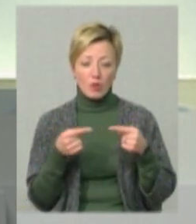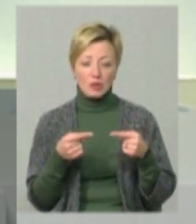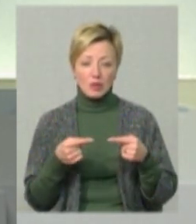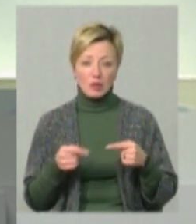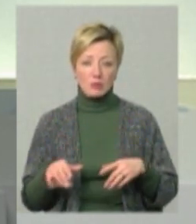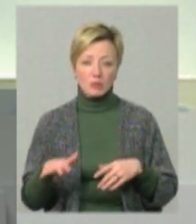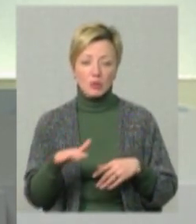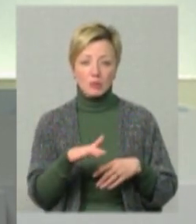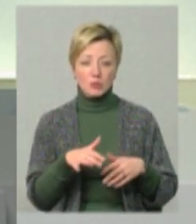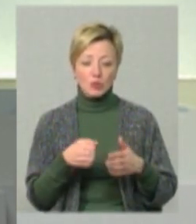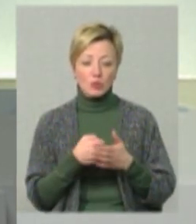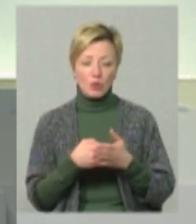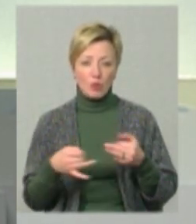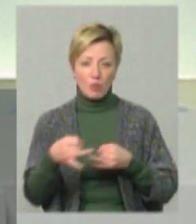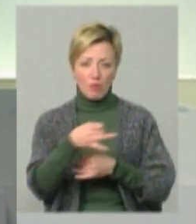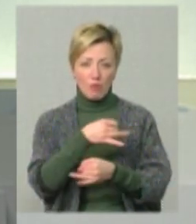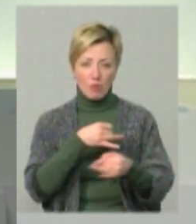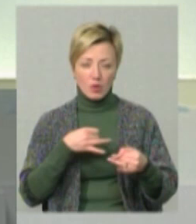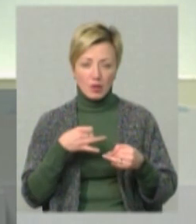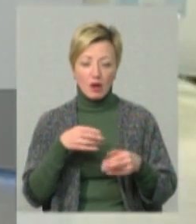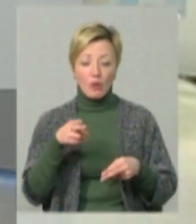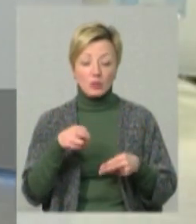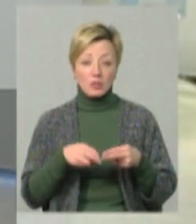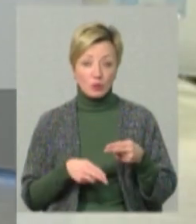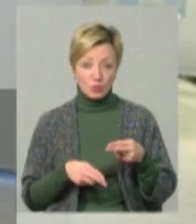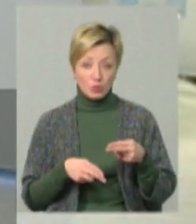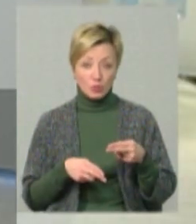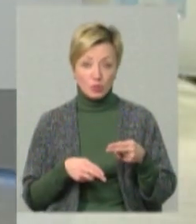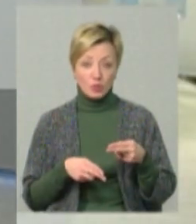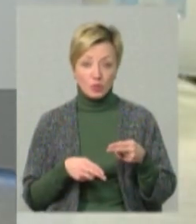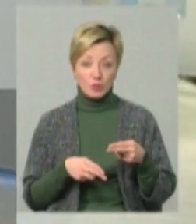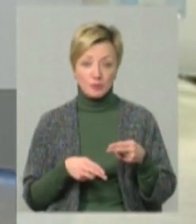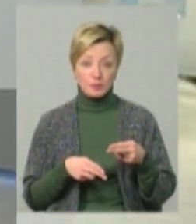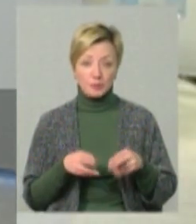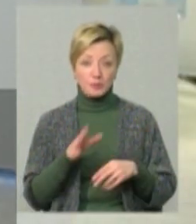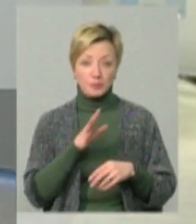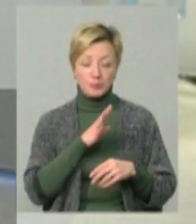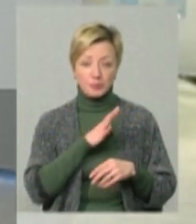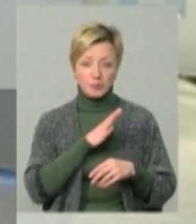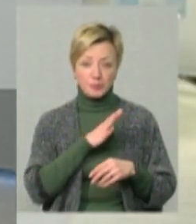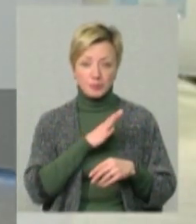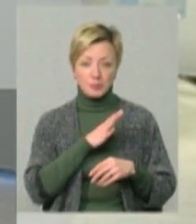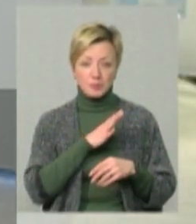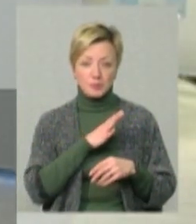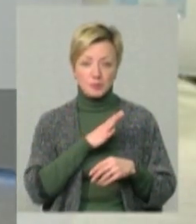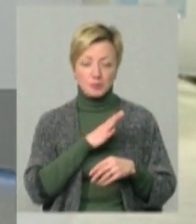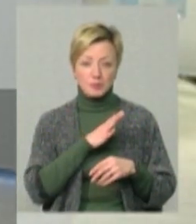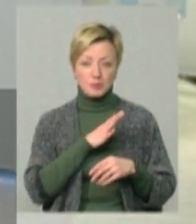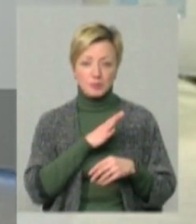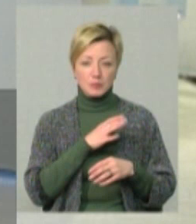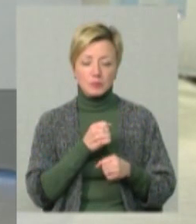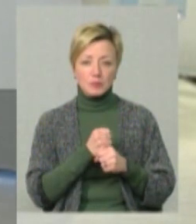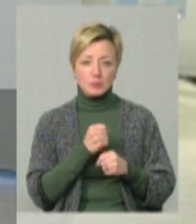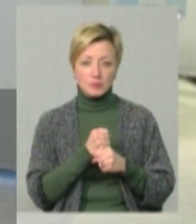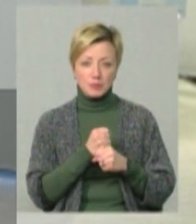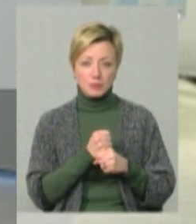конкретним приміщенням для до обговорення. Остаточний був, скажімо так,